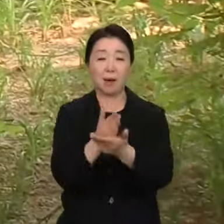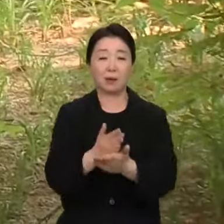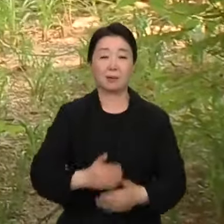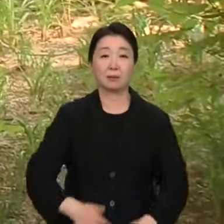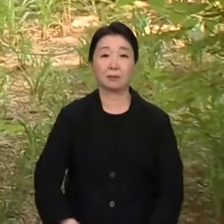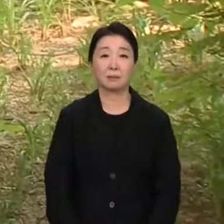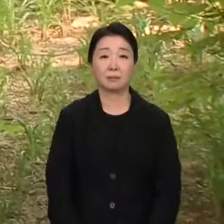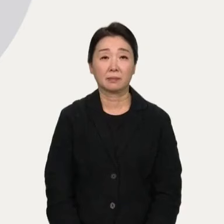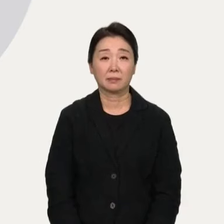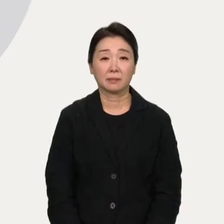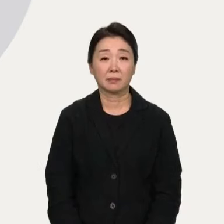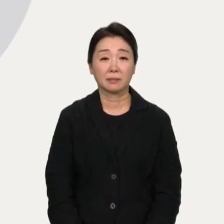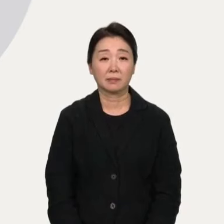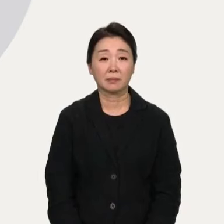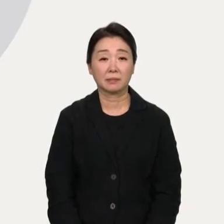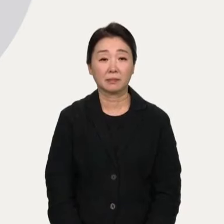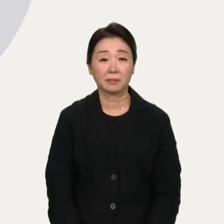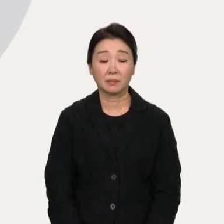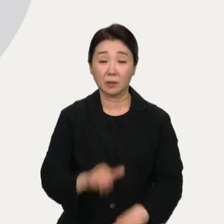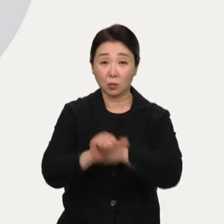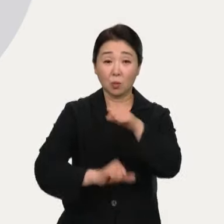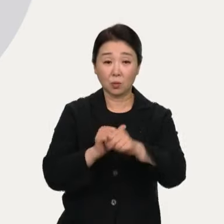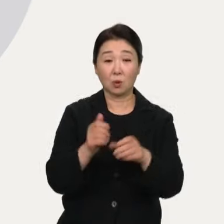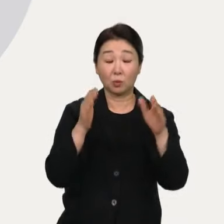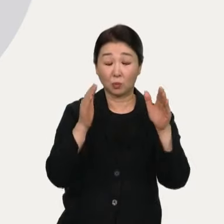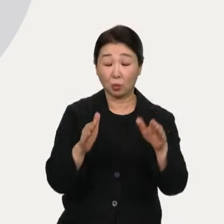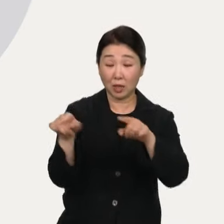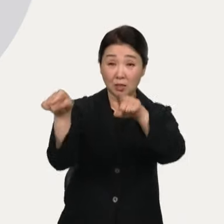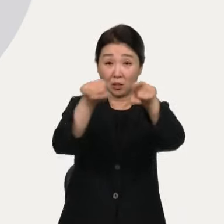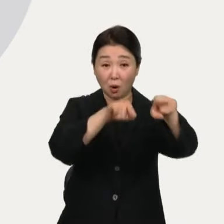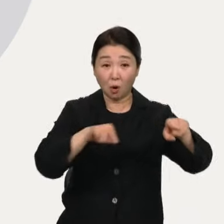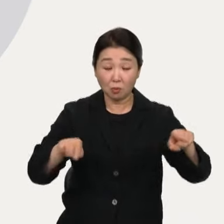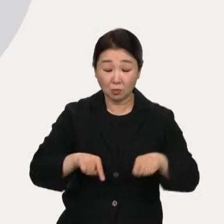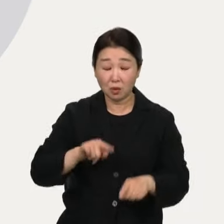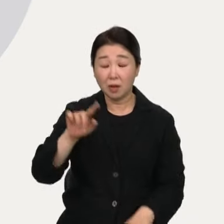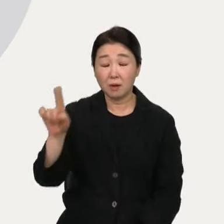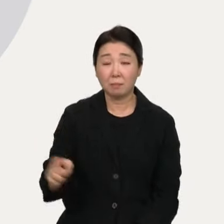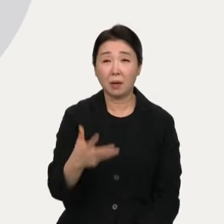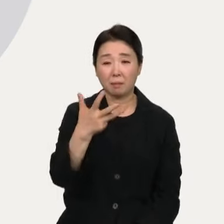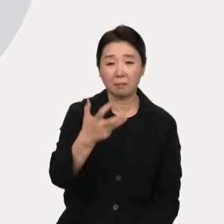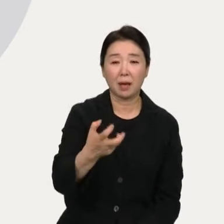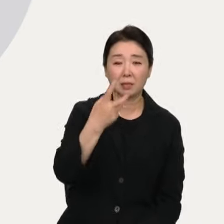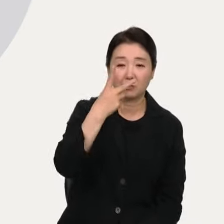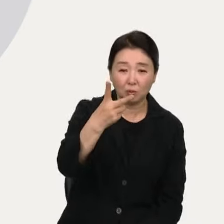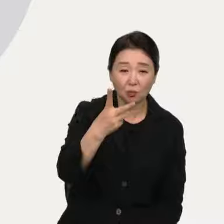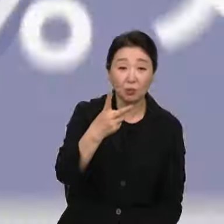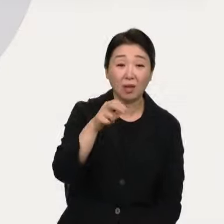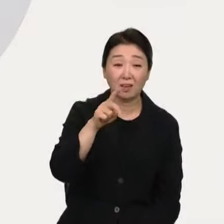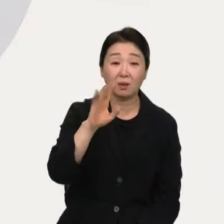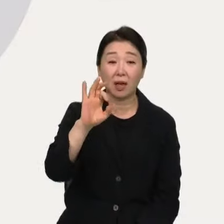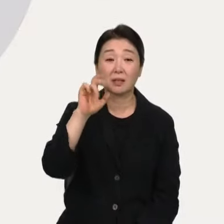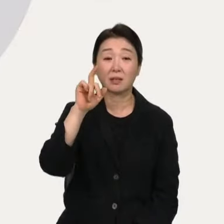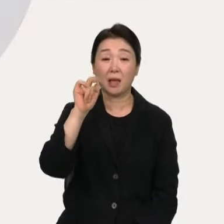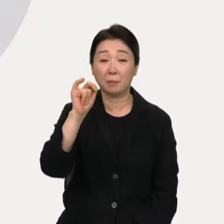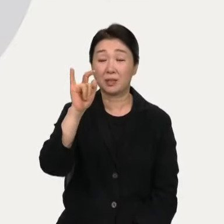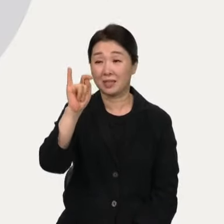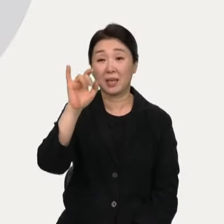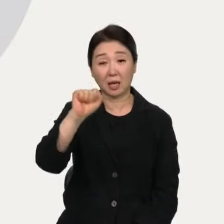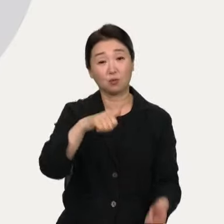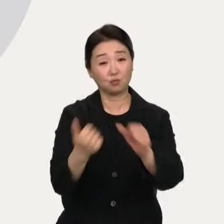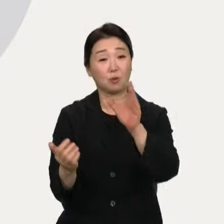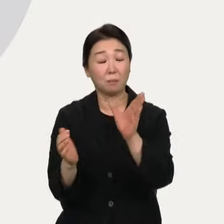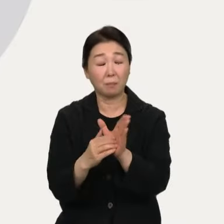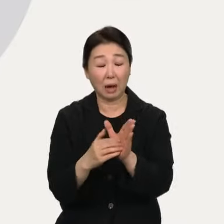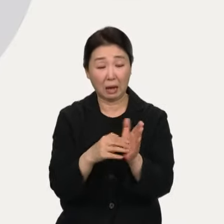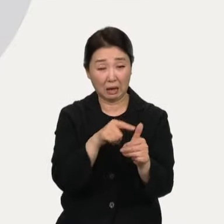합니다. 지난 5년 동안 전국에서 182명이 SFTS로 사망했습니다. 치사율이